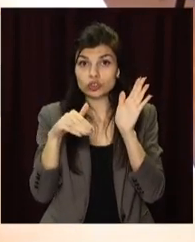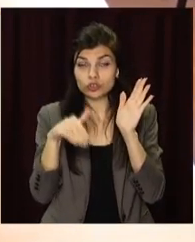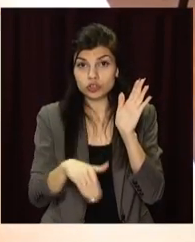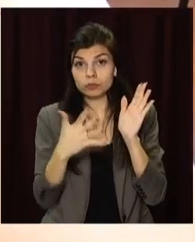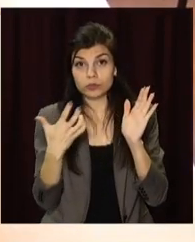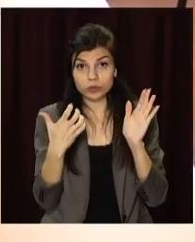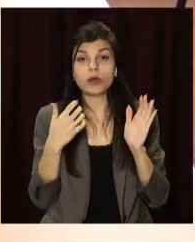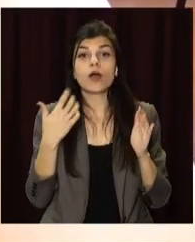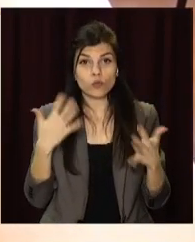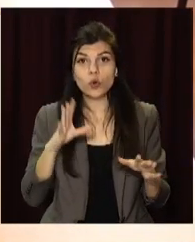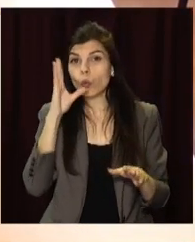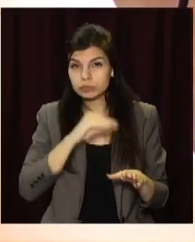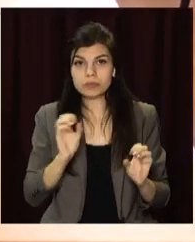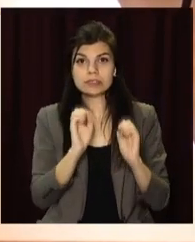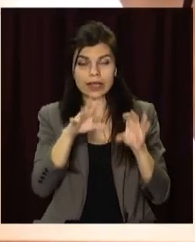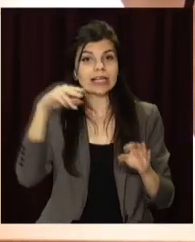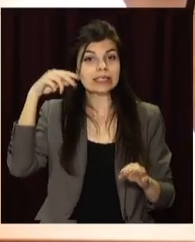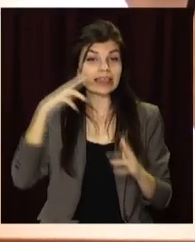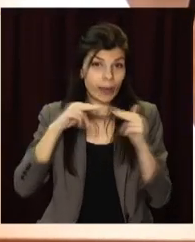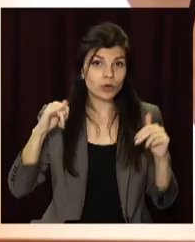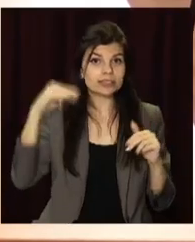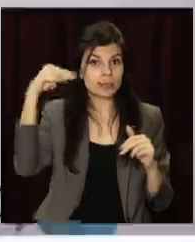мешканців Дніпропетровської та Запорізької областей.